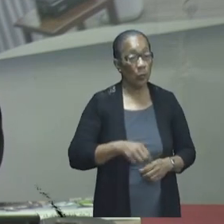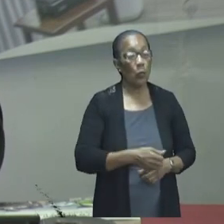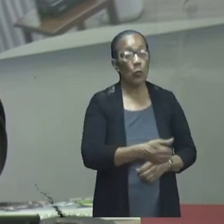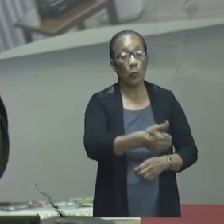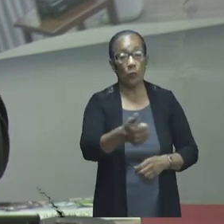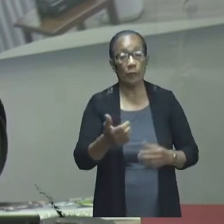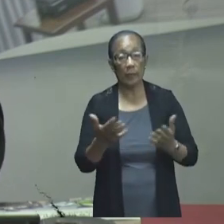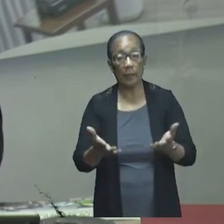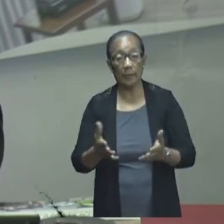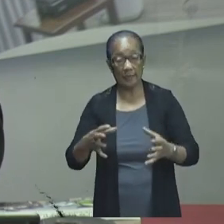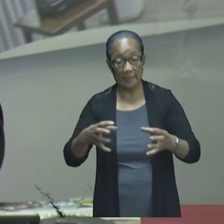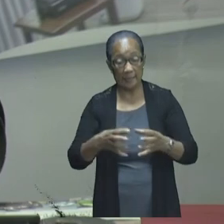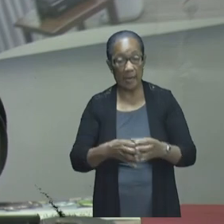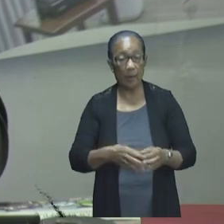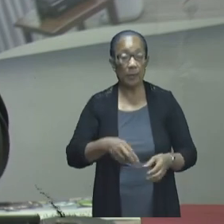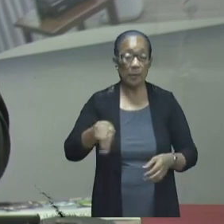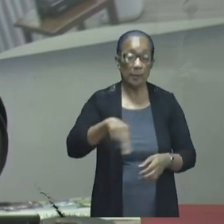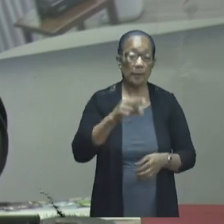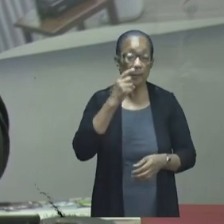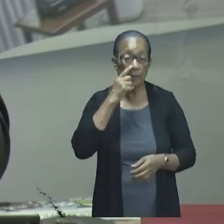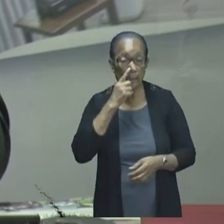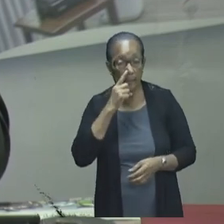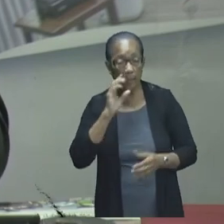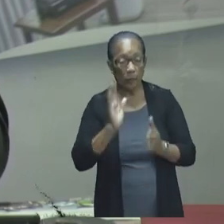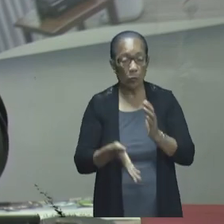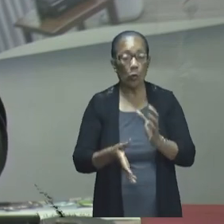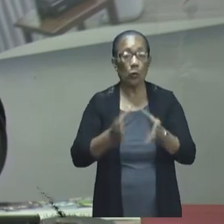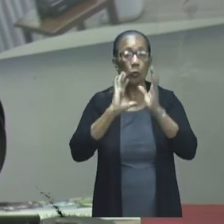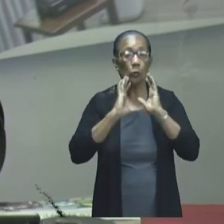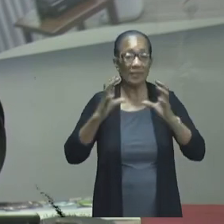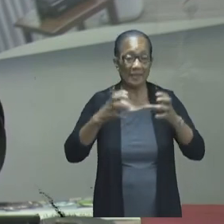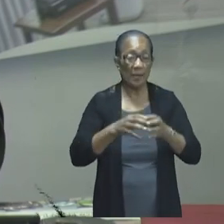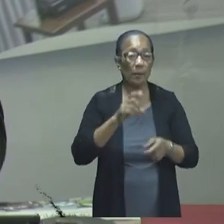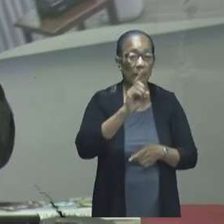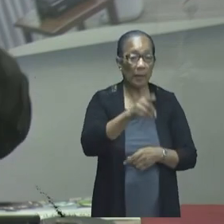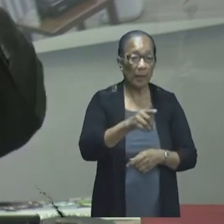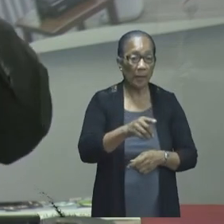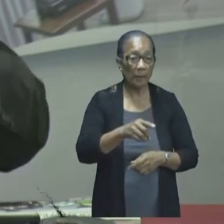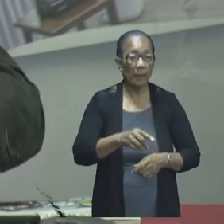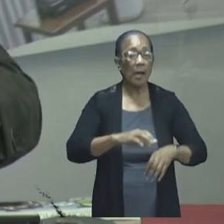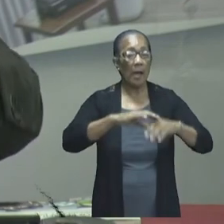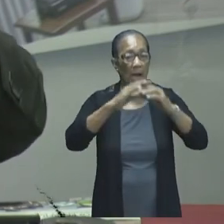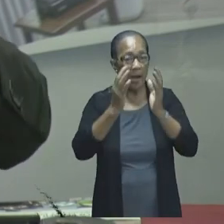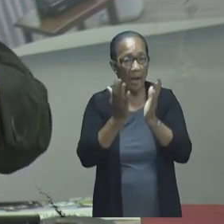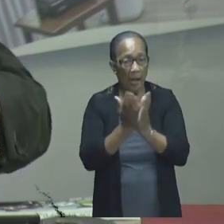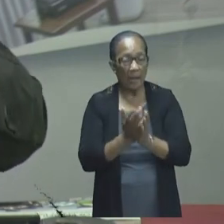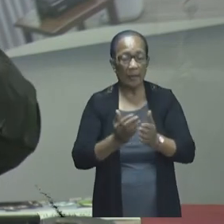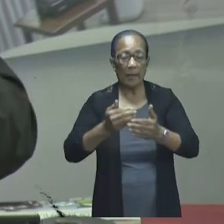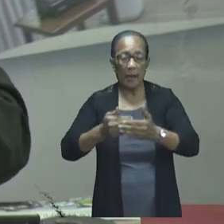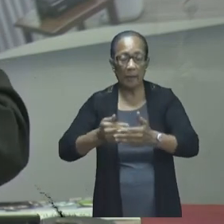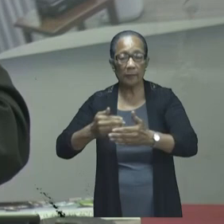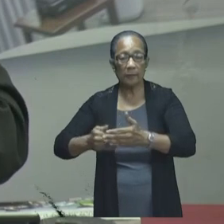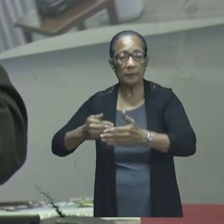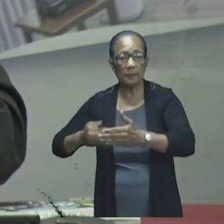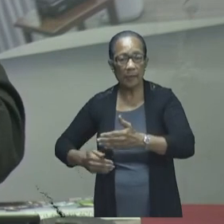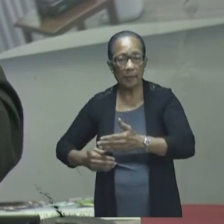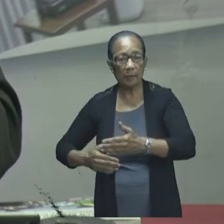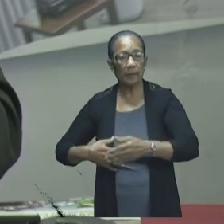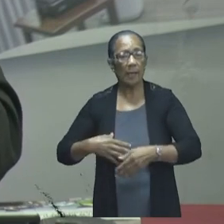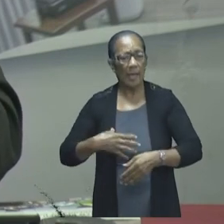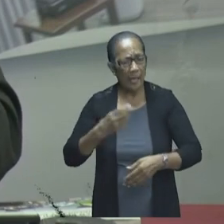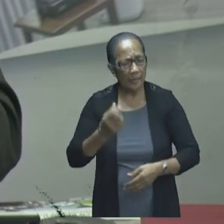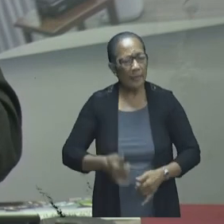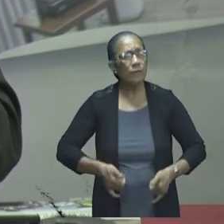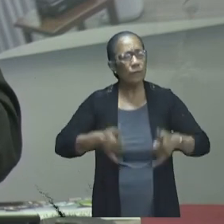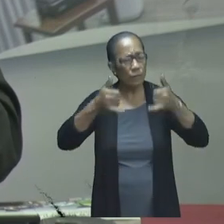om weer naar niet eerder aan 6 bezig met kolonies sb ze met saramacca en ze heeft een de alle achterstanden inloop ac wat problemen ja dat